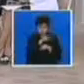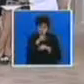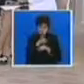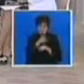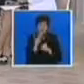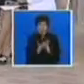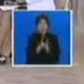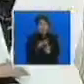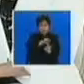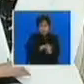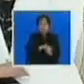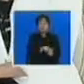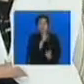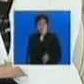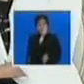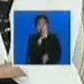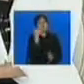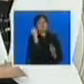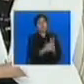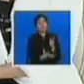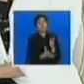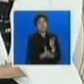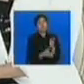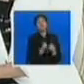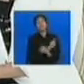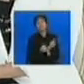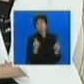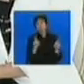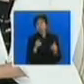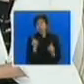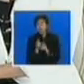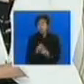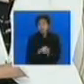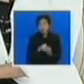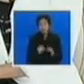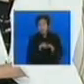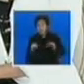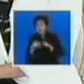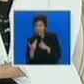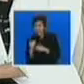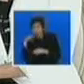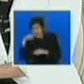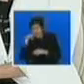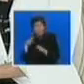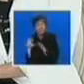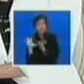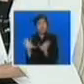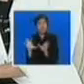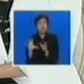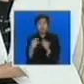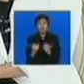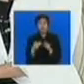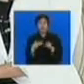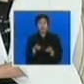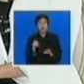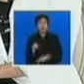จะเก็บเงินไม่ว่ า ใช่ไหมฮะเพราะถือว่าไม่ใช่เรื่องของบริการที่เรียกว่าพื้นฐานกันแล้วกันเพราะนั้นแนวจะเป็นอย่างนี ้